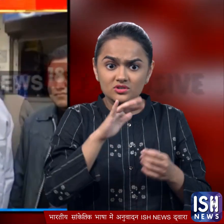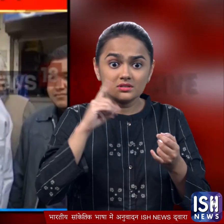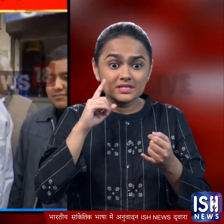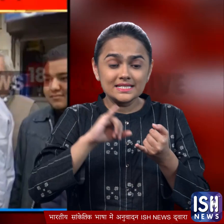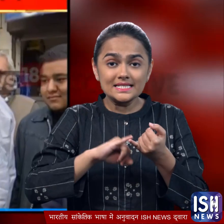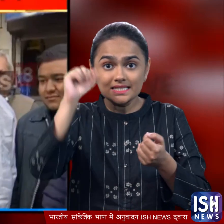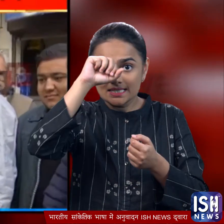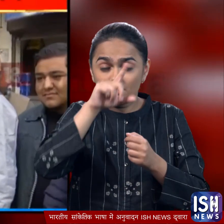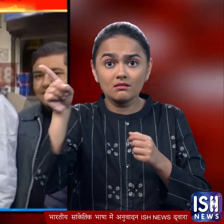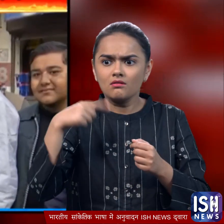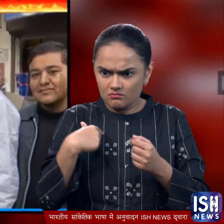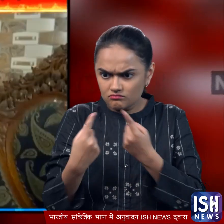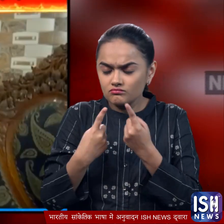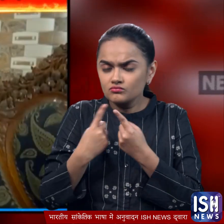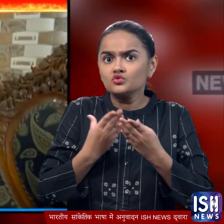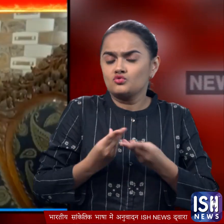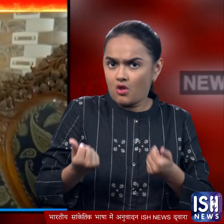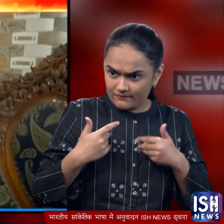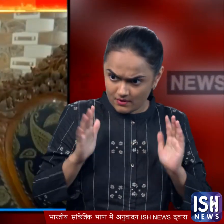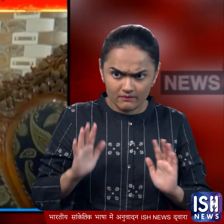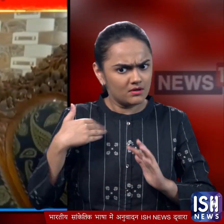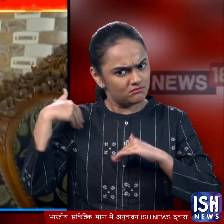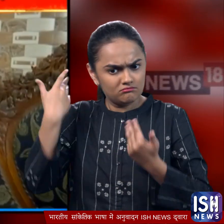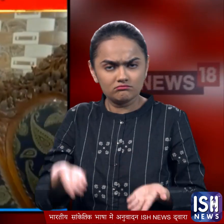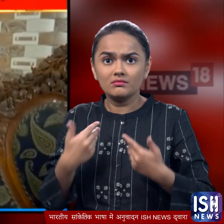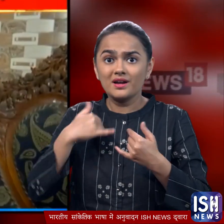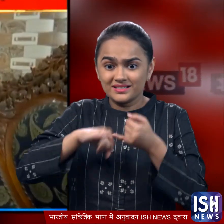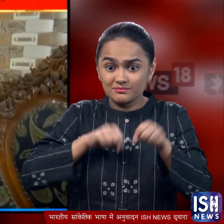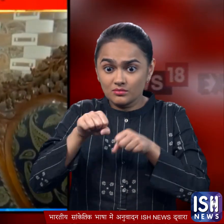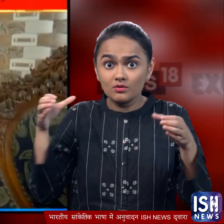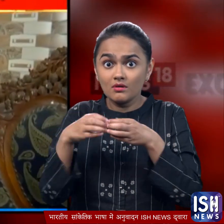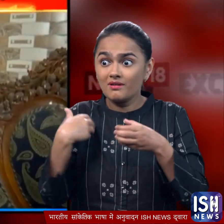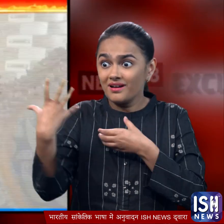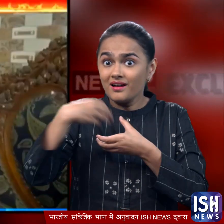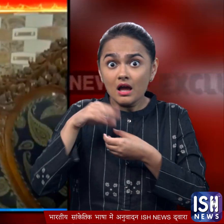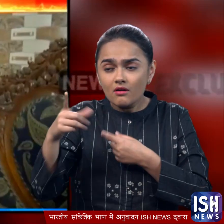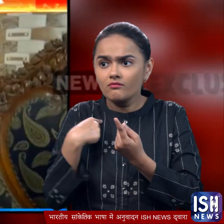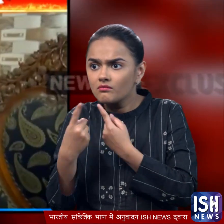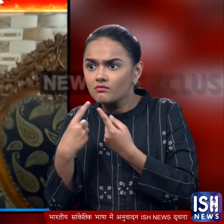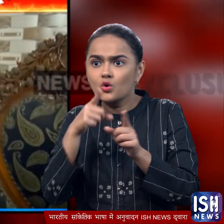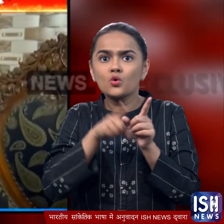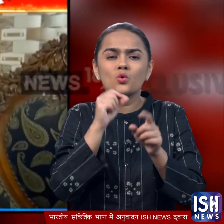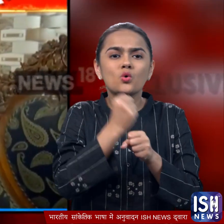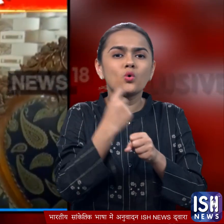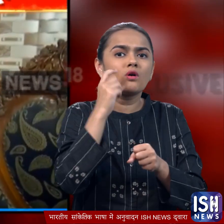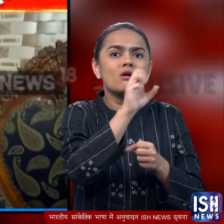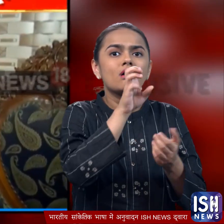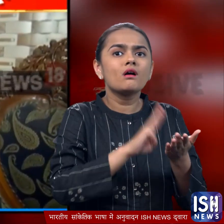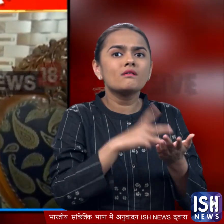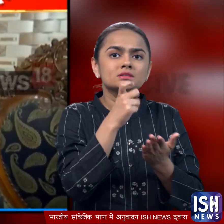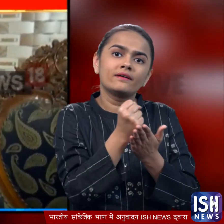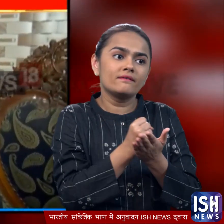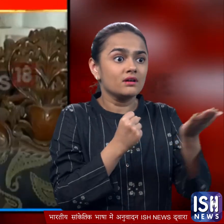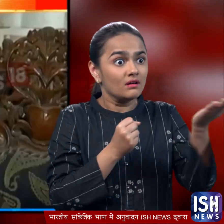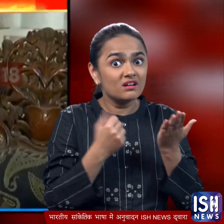सिख समुदाय के साथ समझौता होने की बात कही। 10 मुकदमे समाजवादी पार्टी की सरकार में हमारे पे लगे थे। योगी जी की सरकार में मुझे सर्टिफिकेट